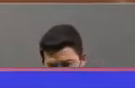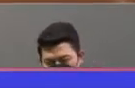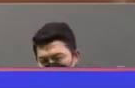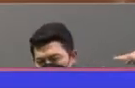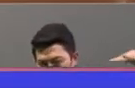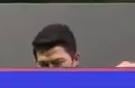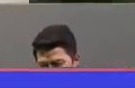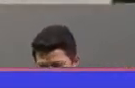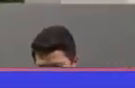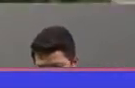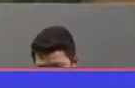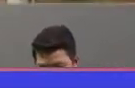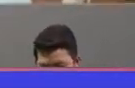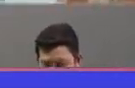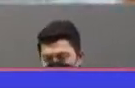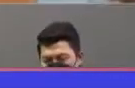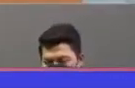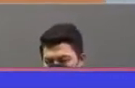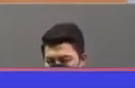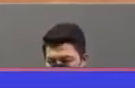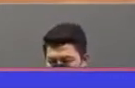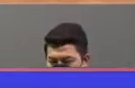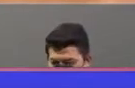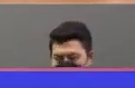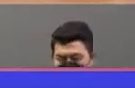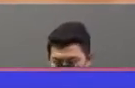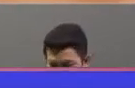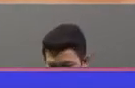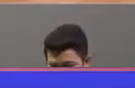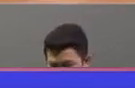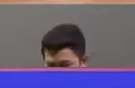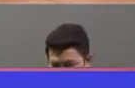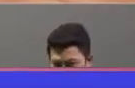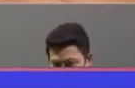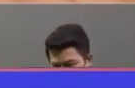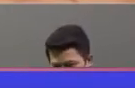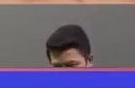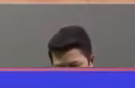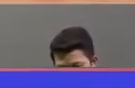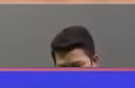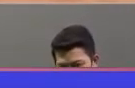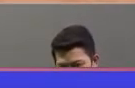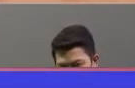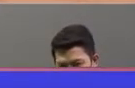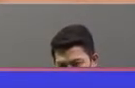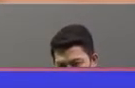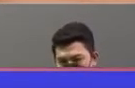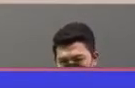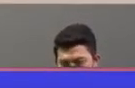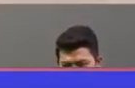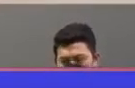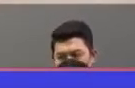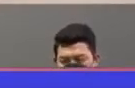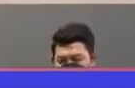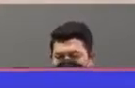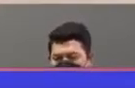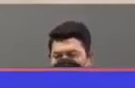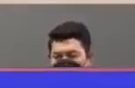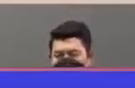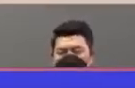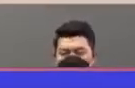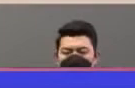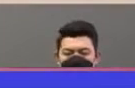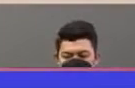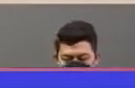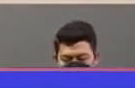อน 52จังหว ั ด ค่อนประเทศแล้วนะ ประเทศนะ ใช่แล้วค่ะพื้นที่การเกษตรคาดว่าที่เสียหายนะคะตอนนี้เป็นการคาด